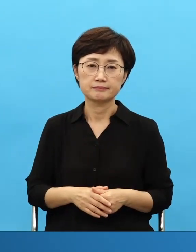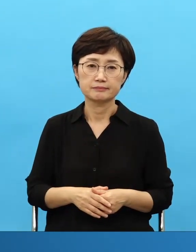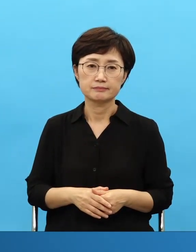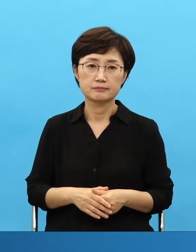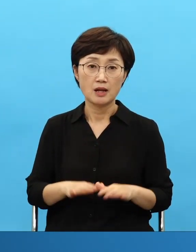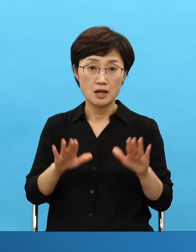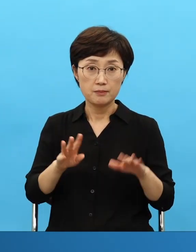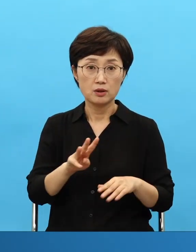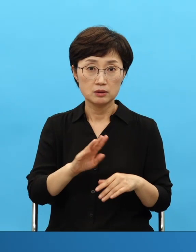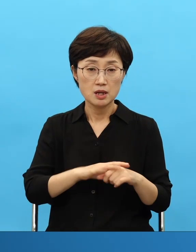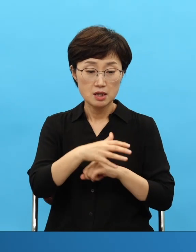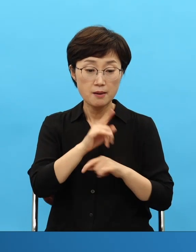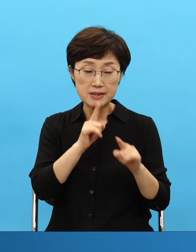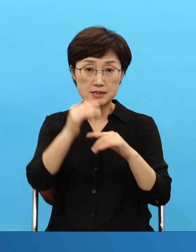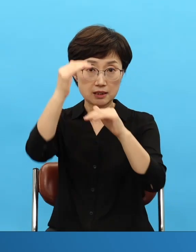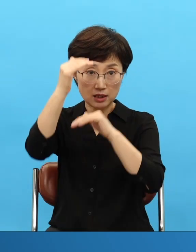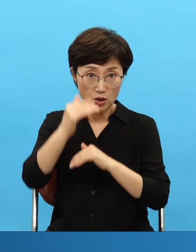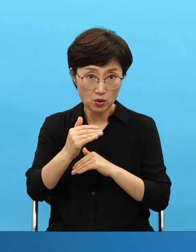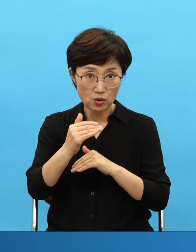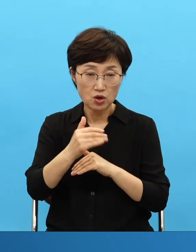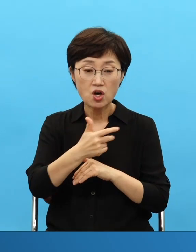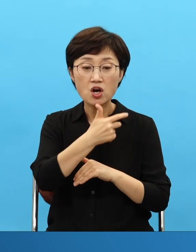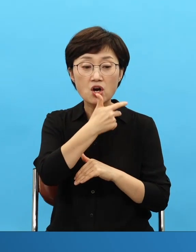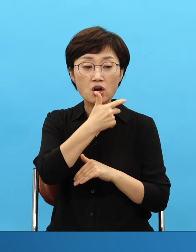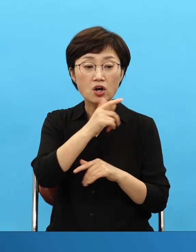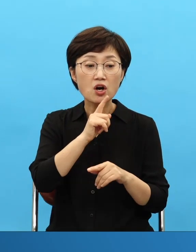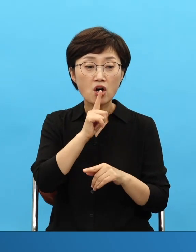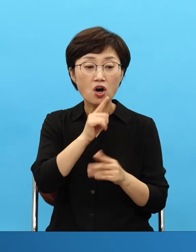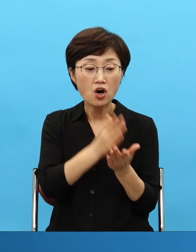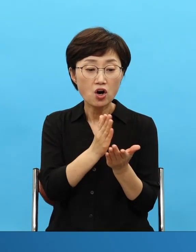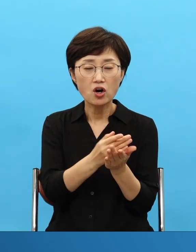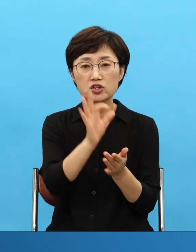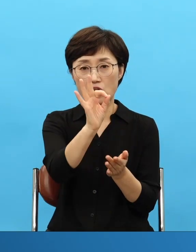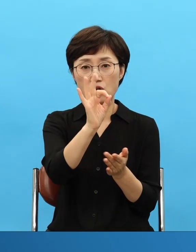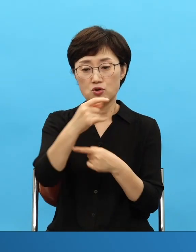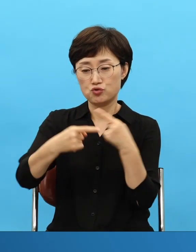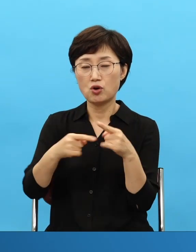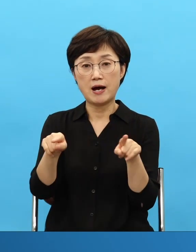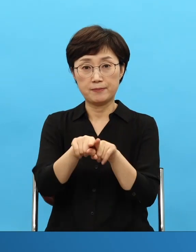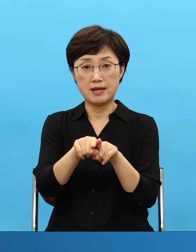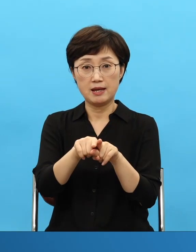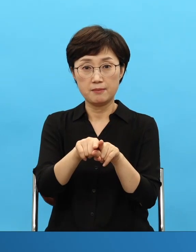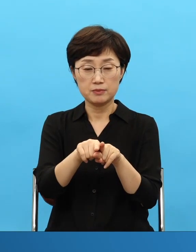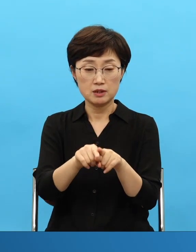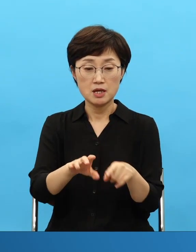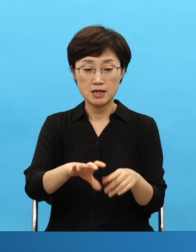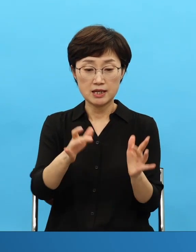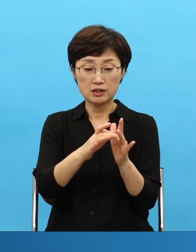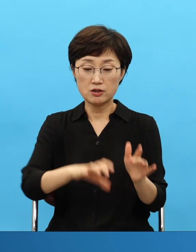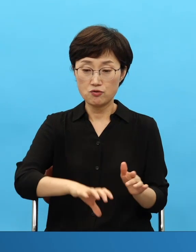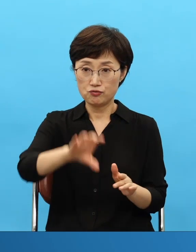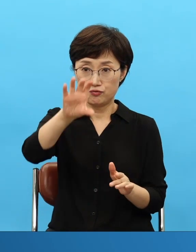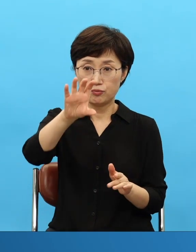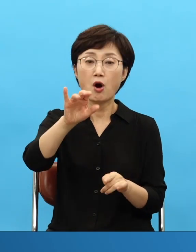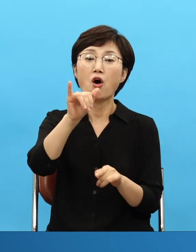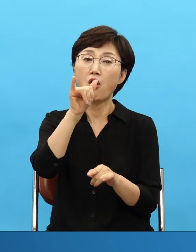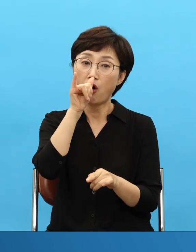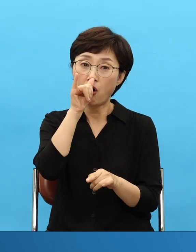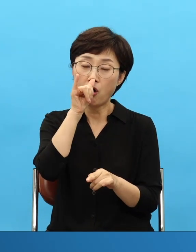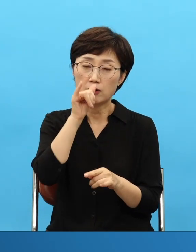이번 WRC 메시지는 10개 언어와 수어로 통역돼 RUTC 방송과 전도협회 공식 유튜브